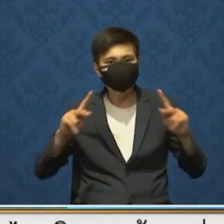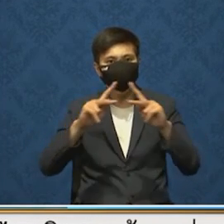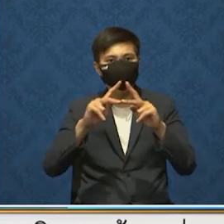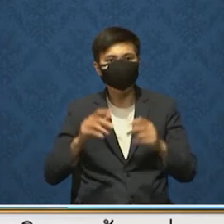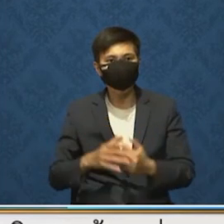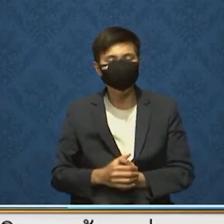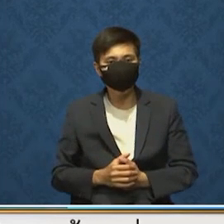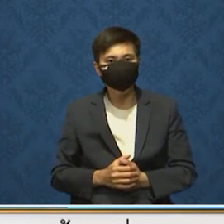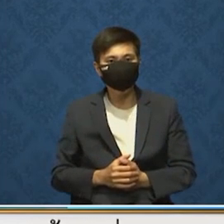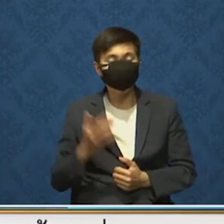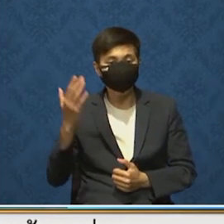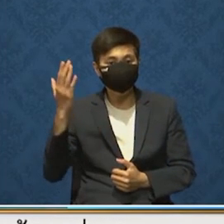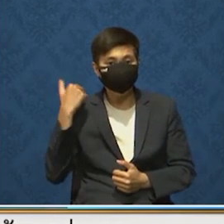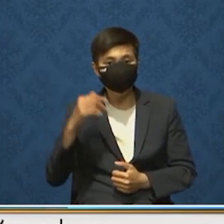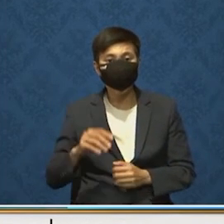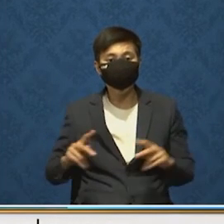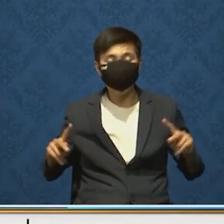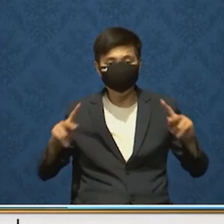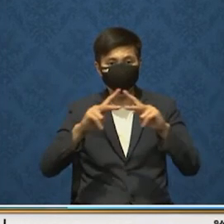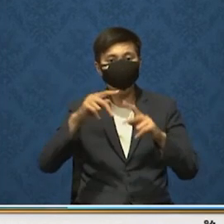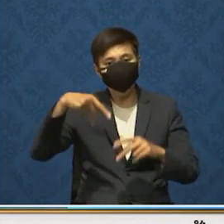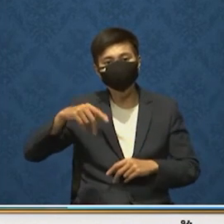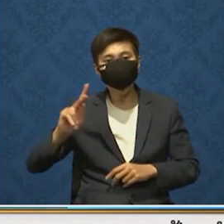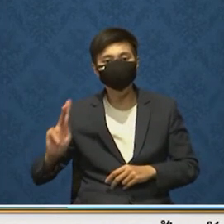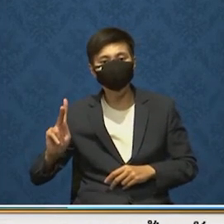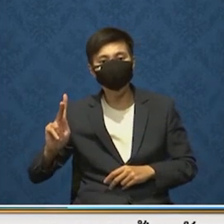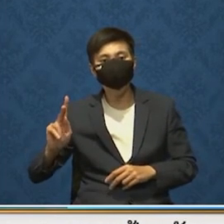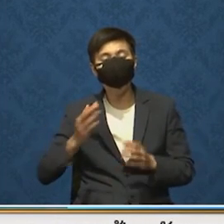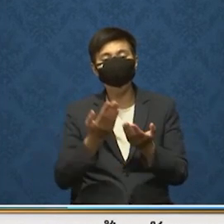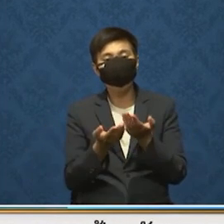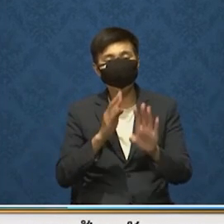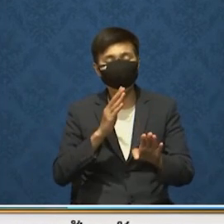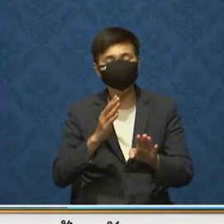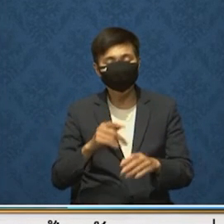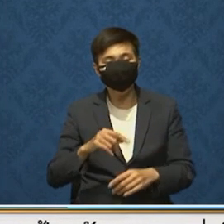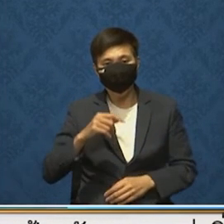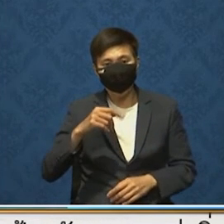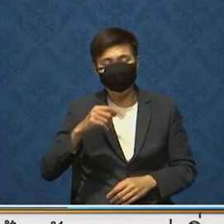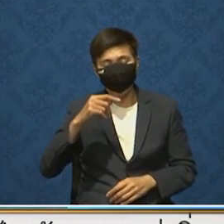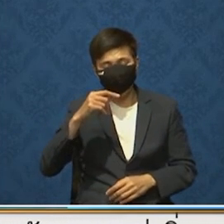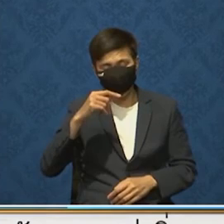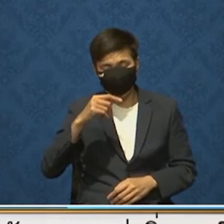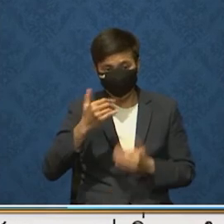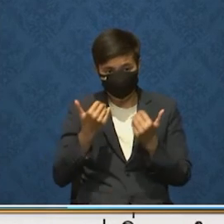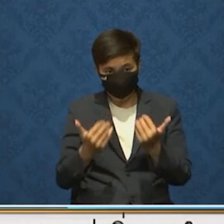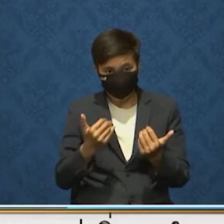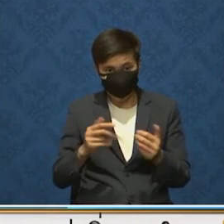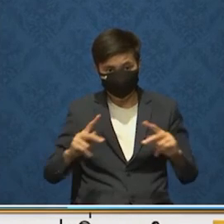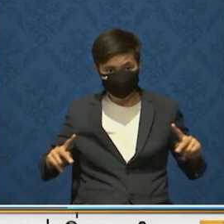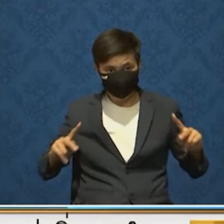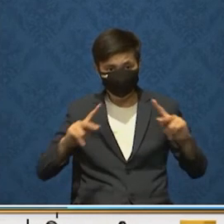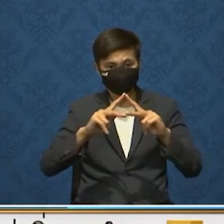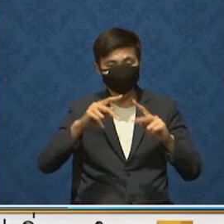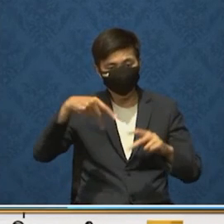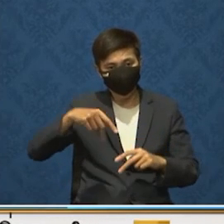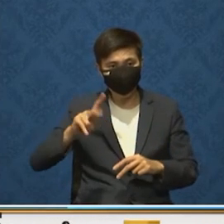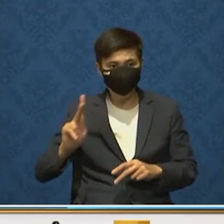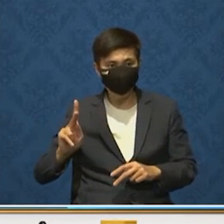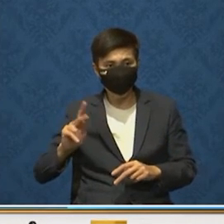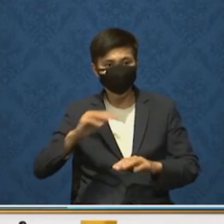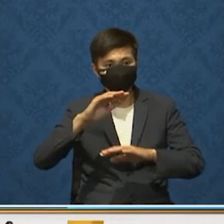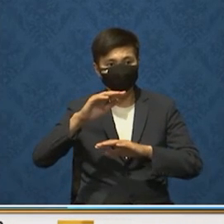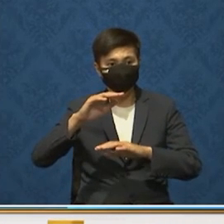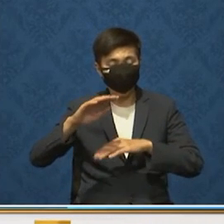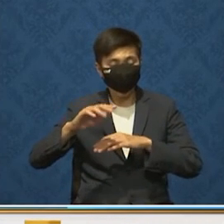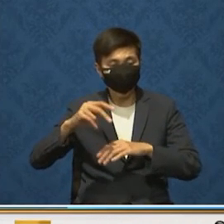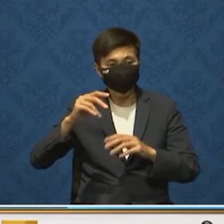่เมอกี้เอากระสวงพัไปเปรีบเทีบกับทหานะครบตอนนี้เอากระสวงพัฒเปรีบเทยบกระสงอื่นๆกระสวงพัฒนาสัง